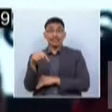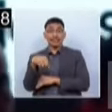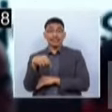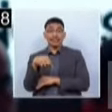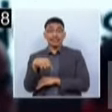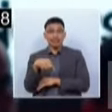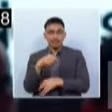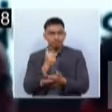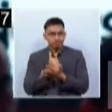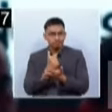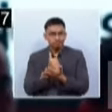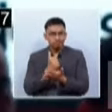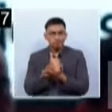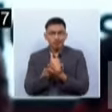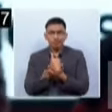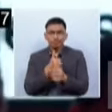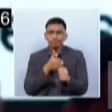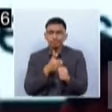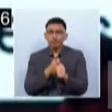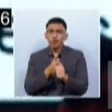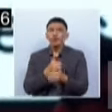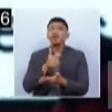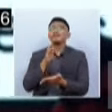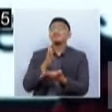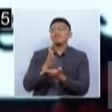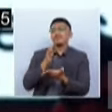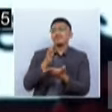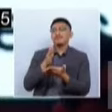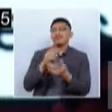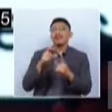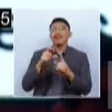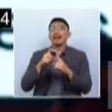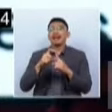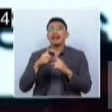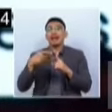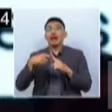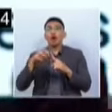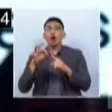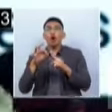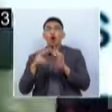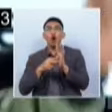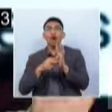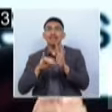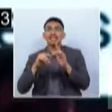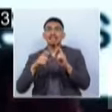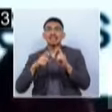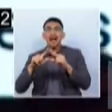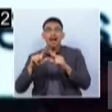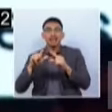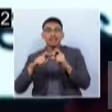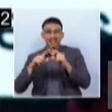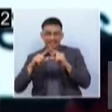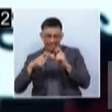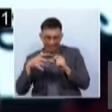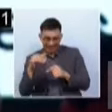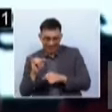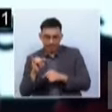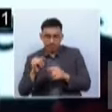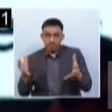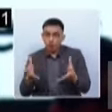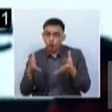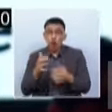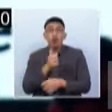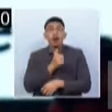yang sepengetahuan saya mereka sebut sebagai offshore balancing offsore balancing adalah rekrut atau